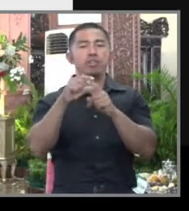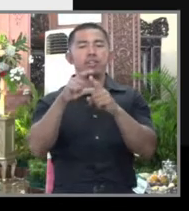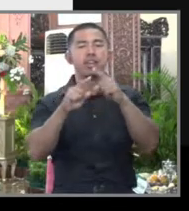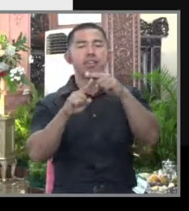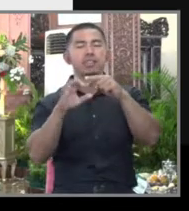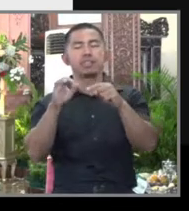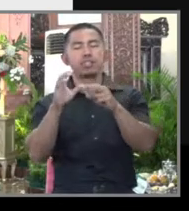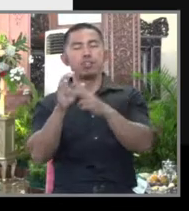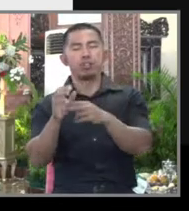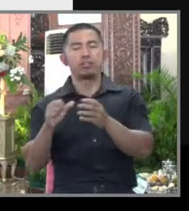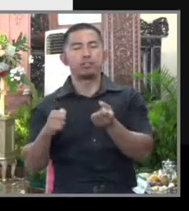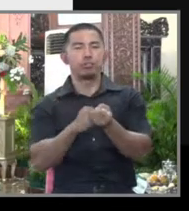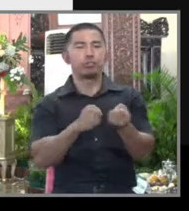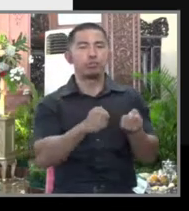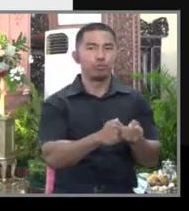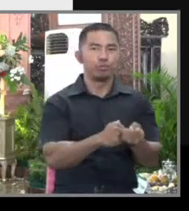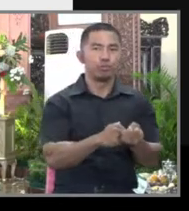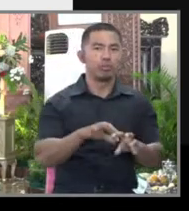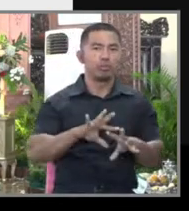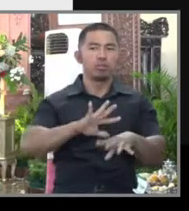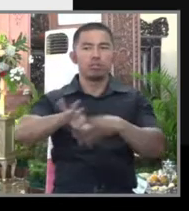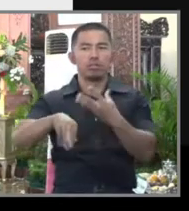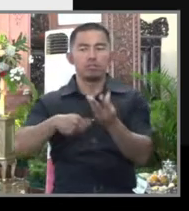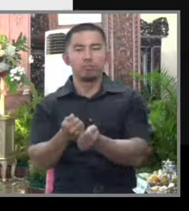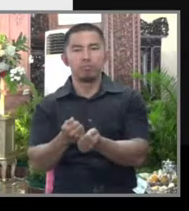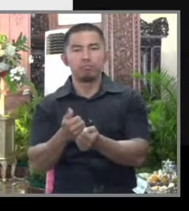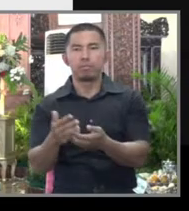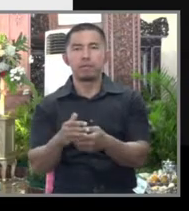Kuak. Total dukungan mencapai